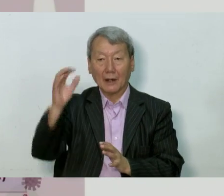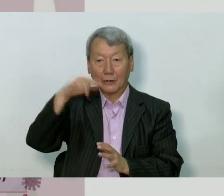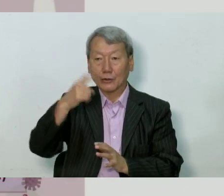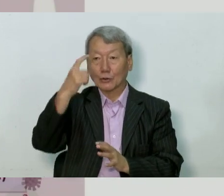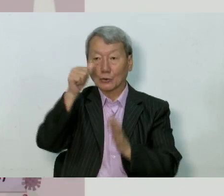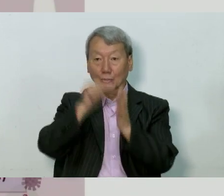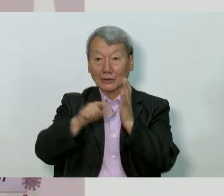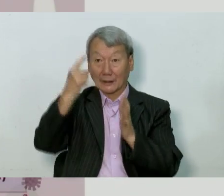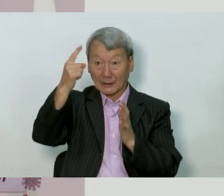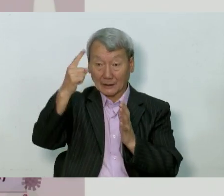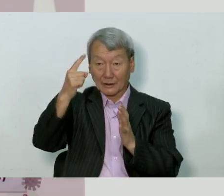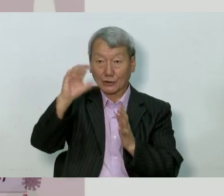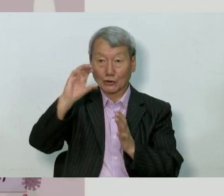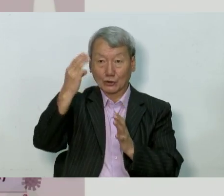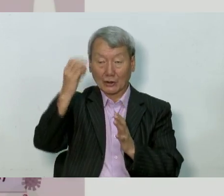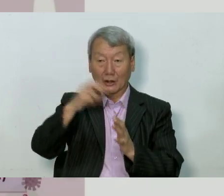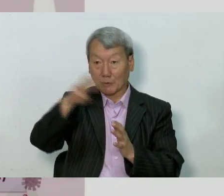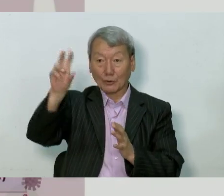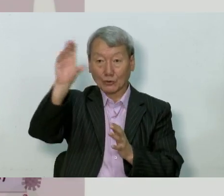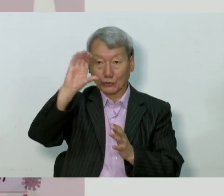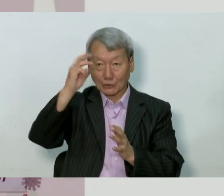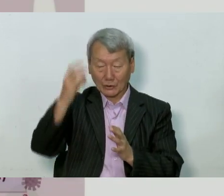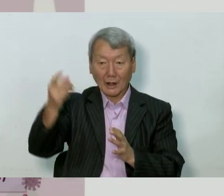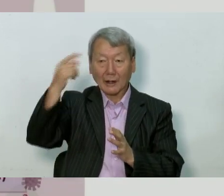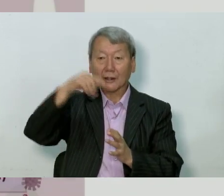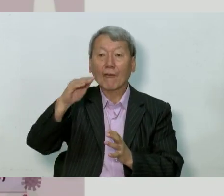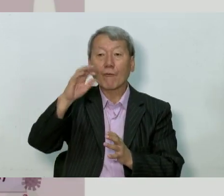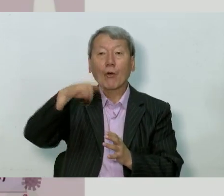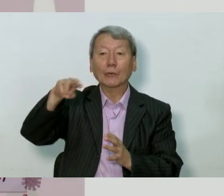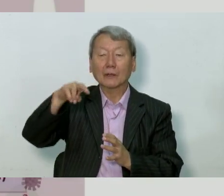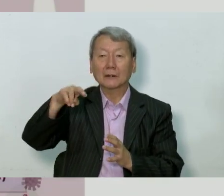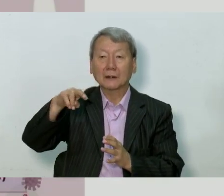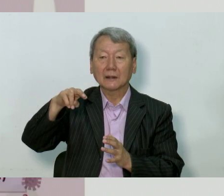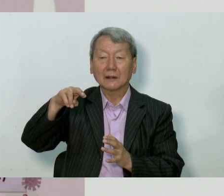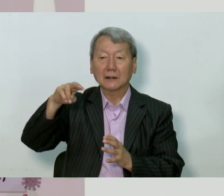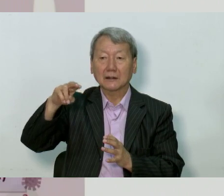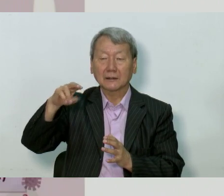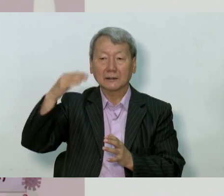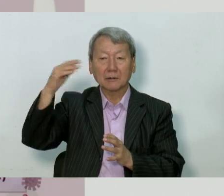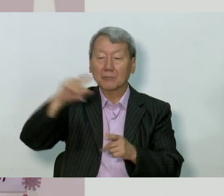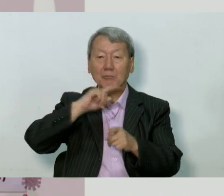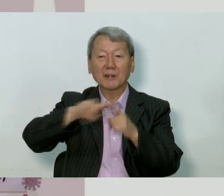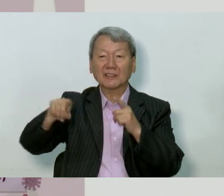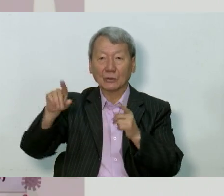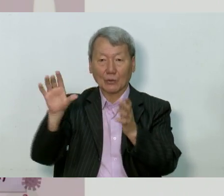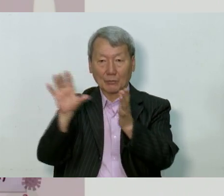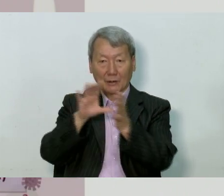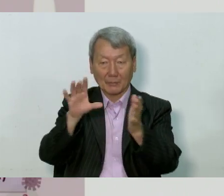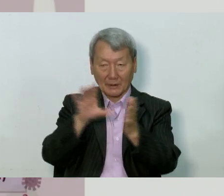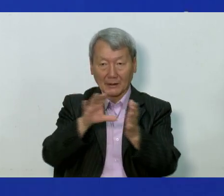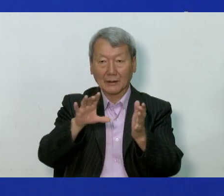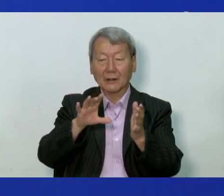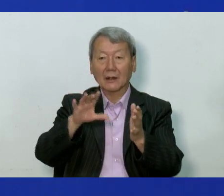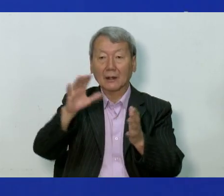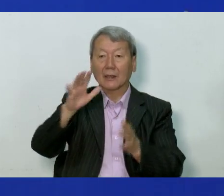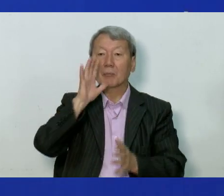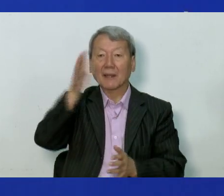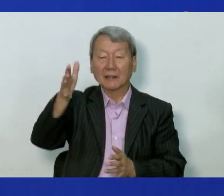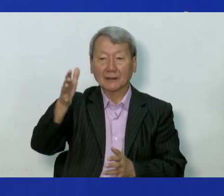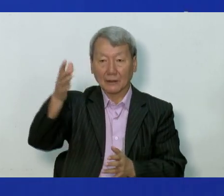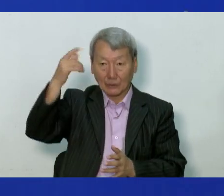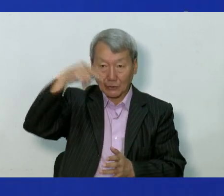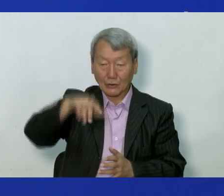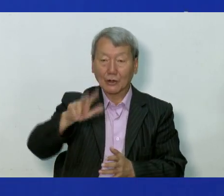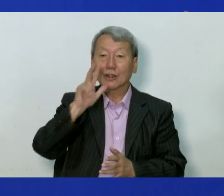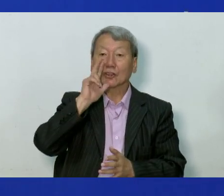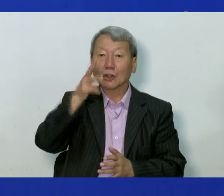161 миллионов долларов США – это из фонда инструментарий быстрого реагирования на 5 лет, в том числе